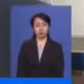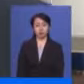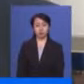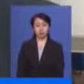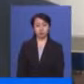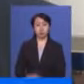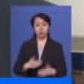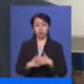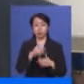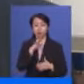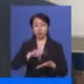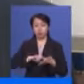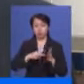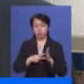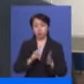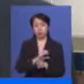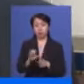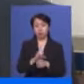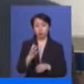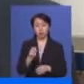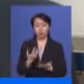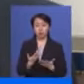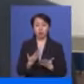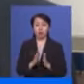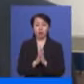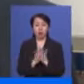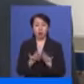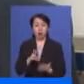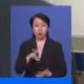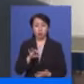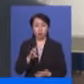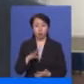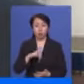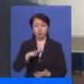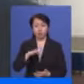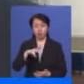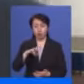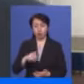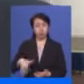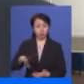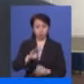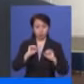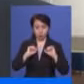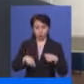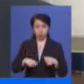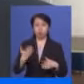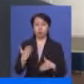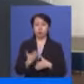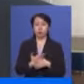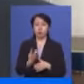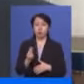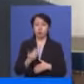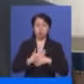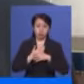В ближайшее время мы планируем выпустить еще несколько книг о Сабите Муканове и Чукане Валиханове. Все это стало возможным благодаря